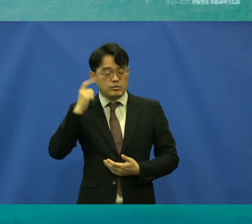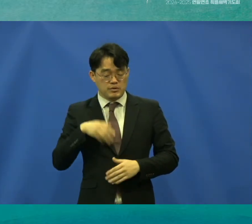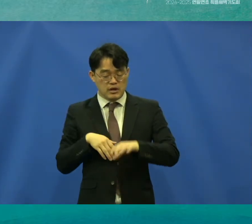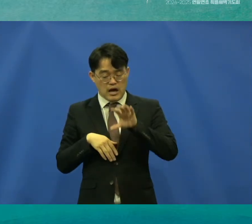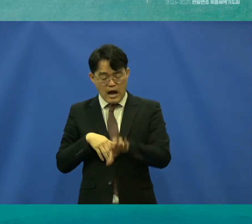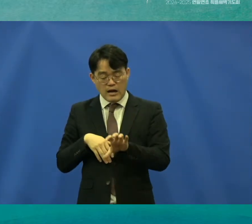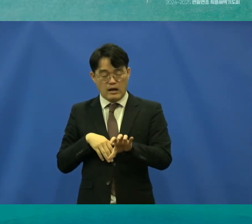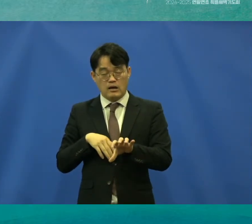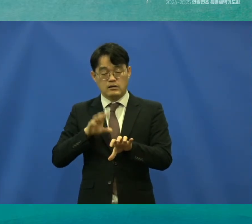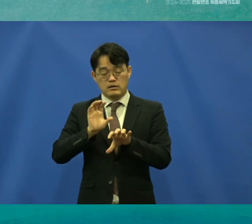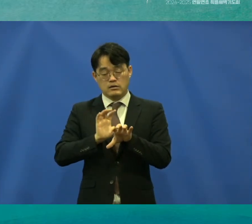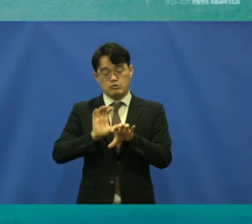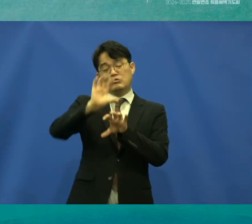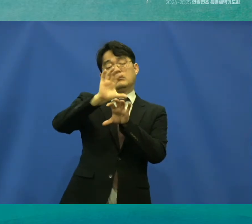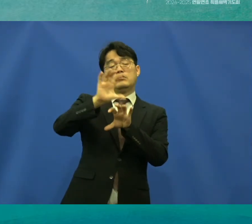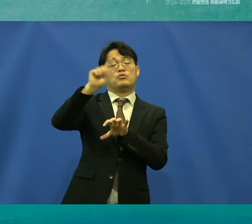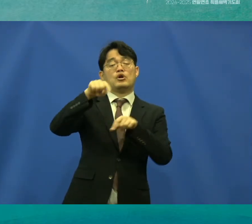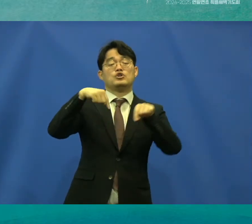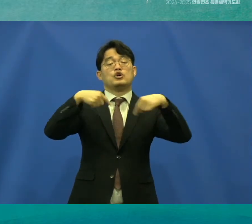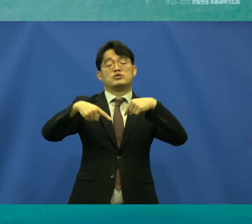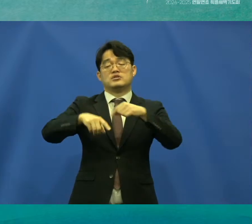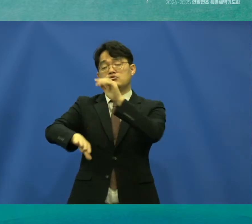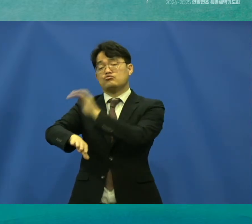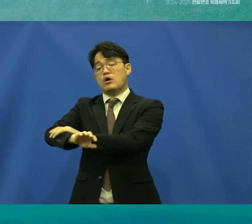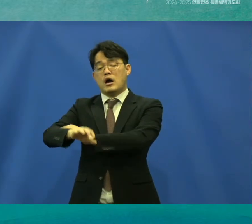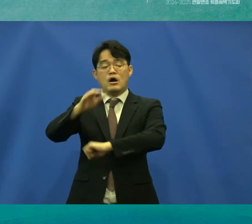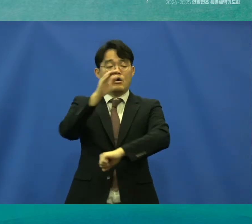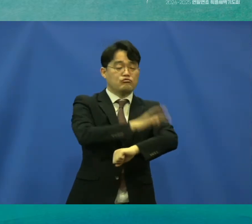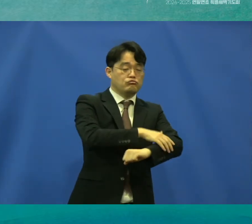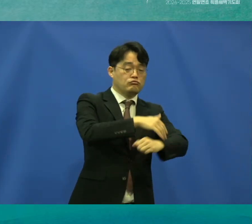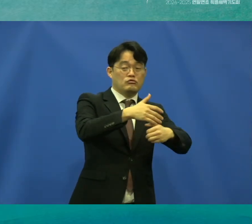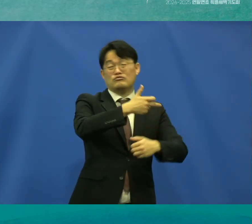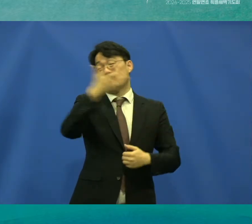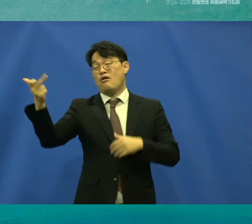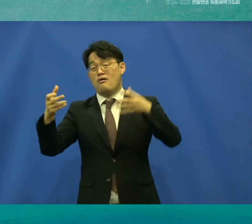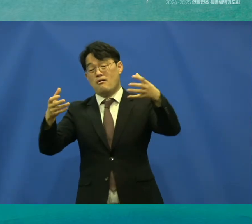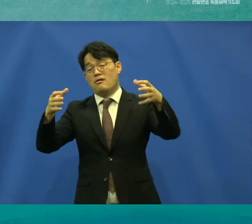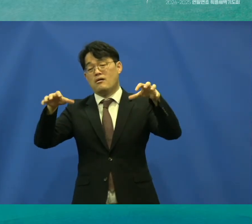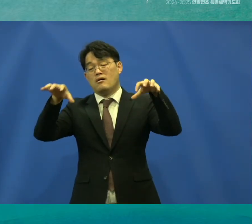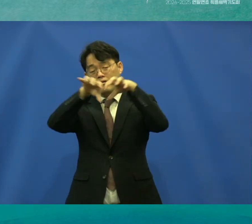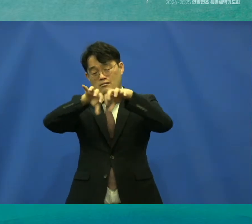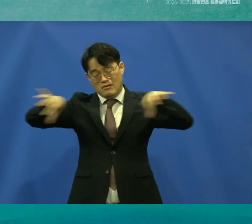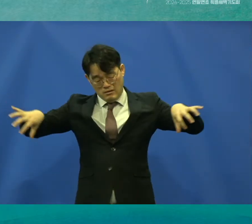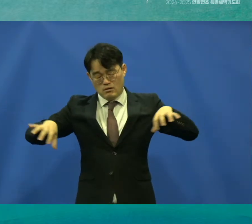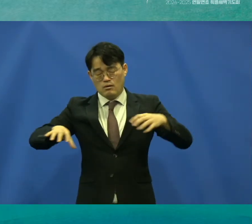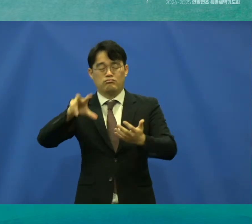하나로 만드는 능력, 그거는 복음밖에 없어요. 이념은 갈라지게 만드는 거예요.